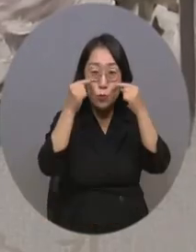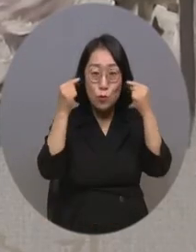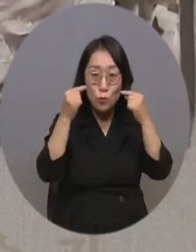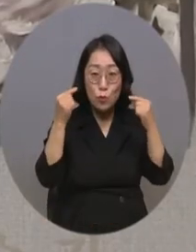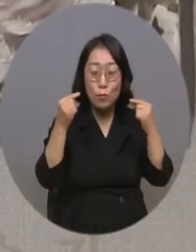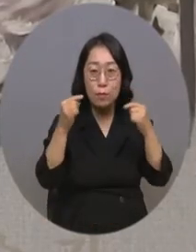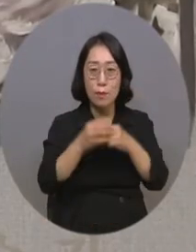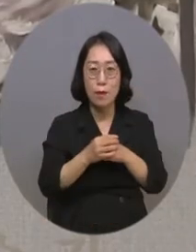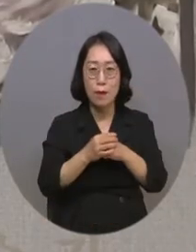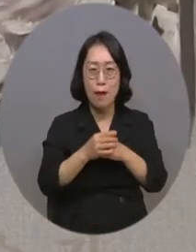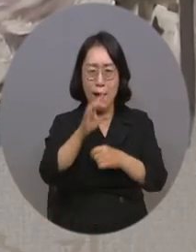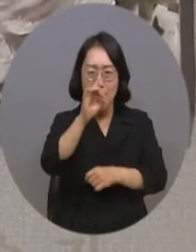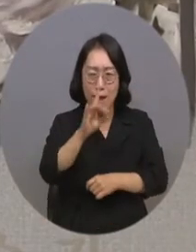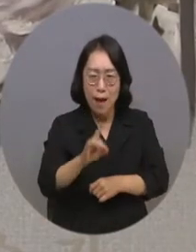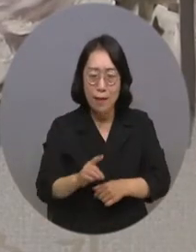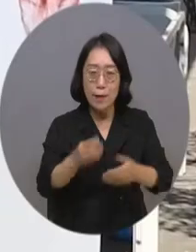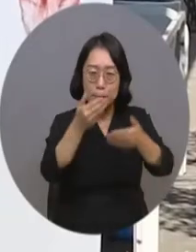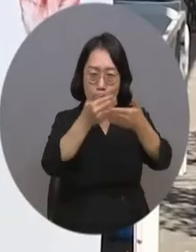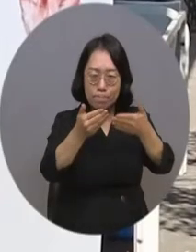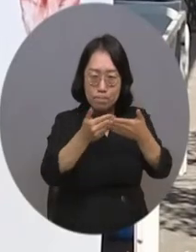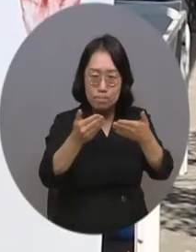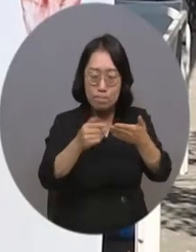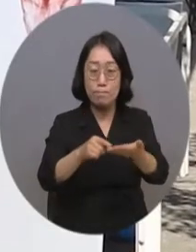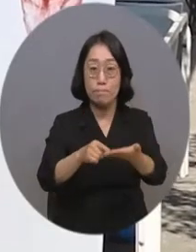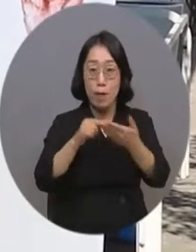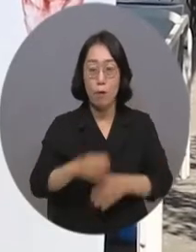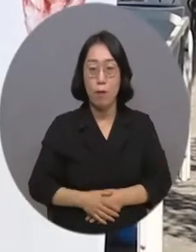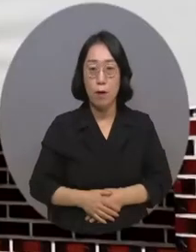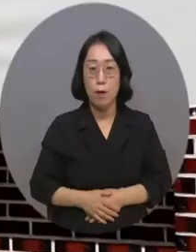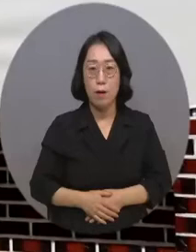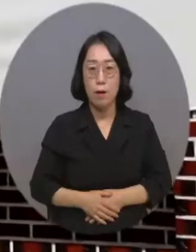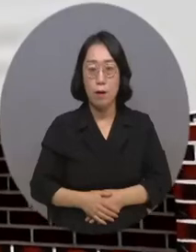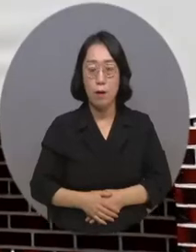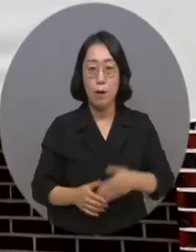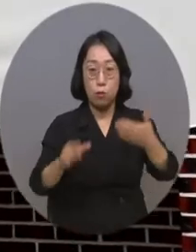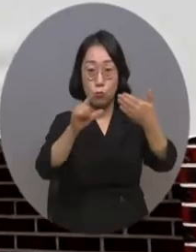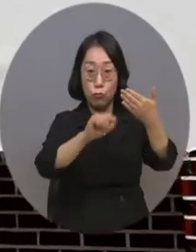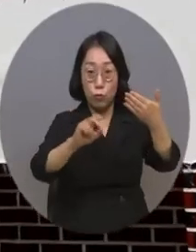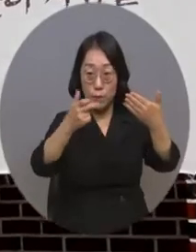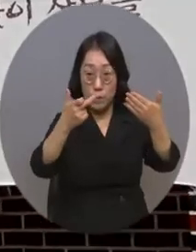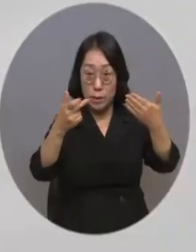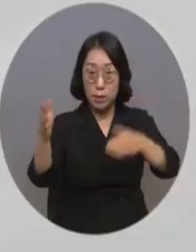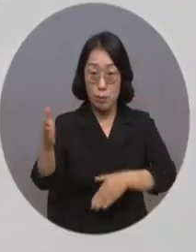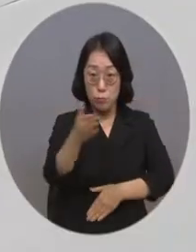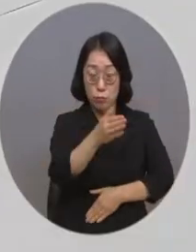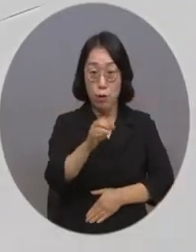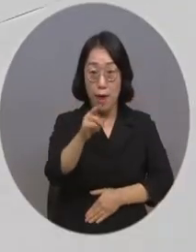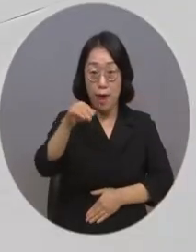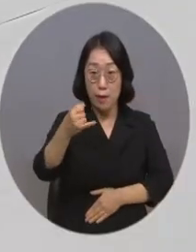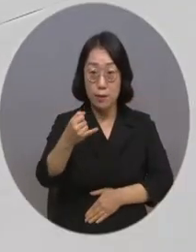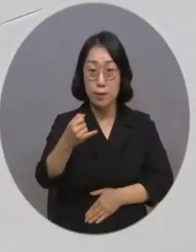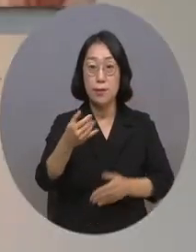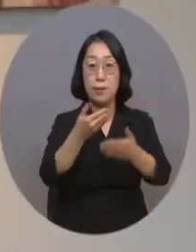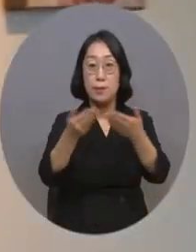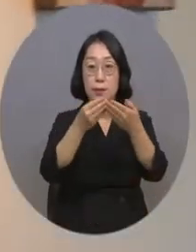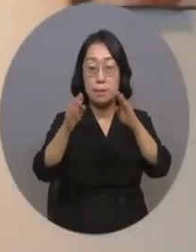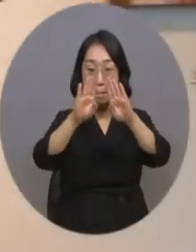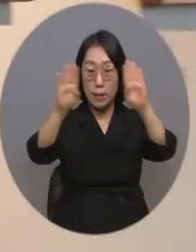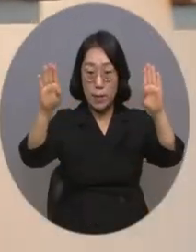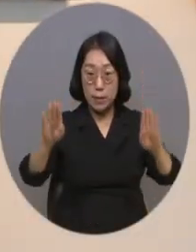하나에도 섬세함이 가득합니다. 지난달 17일부터 도성마을의 에그 갤러리에서 열리고 있는